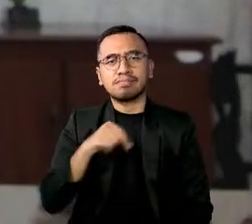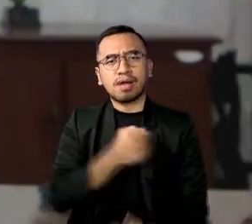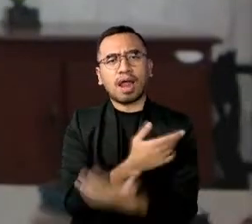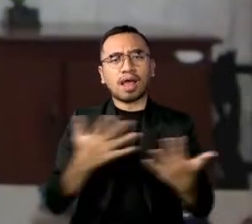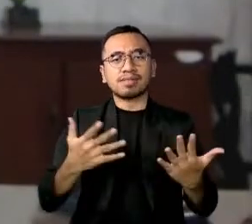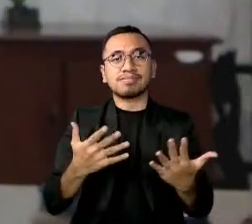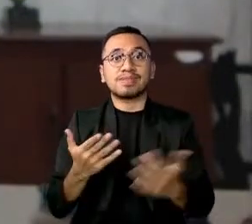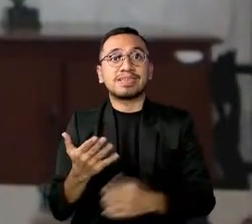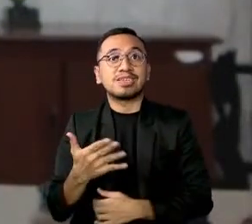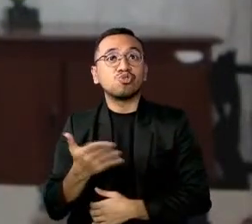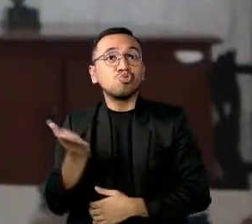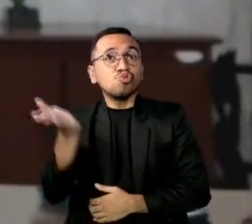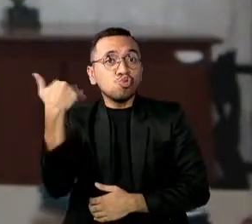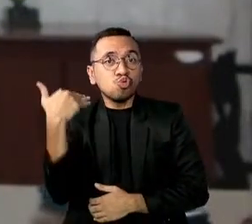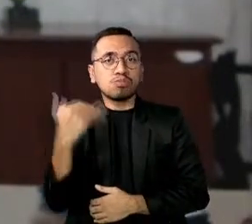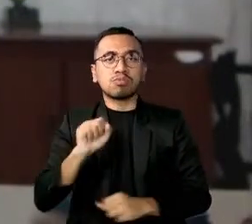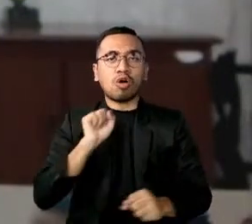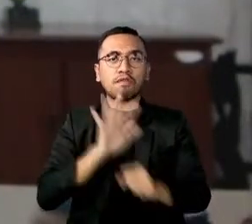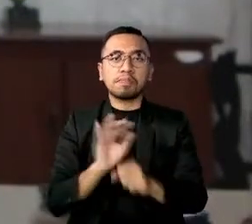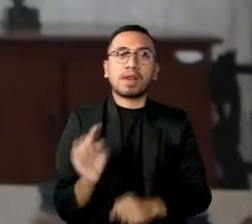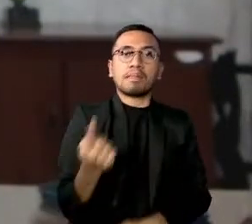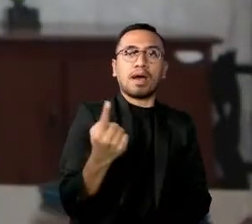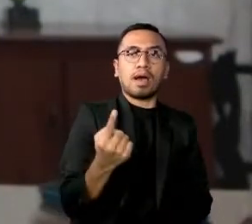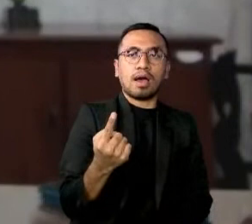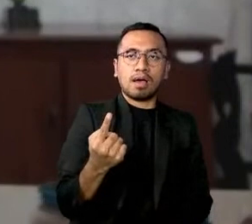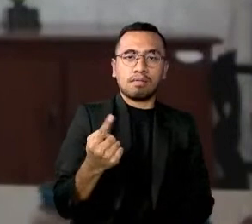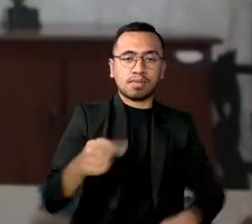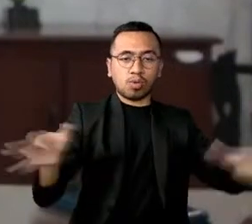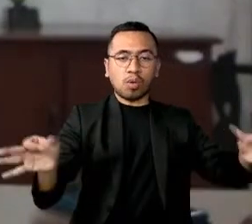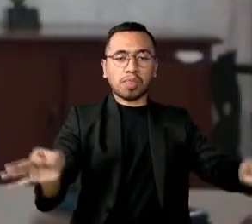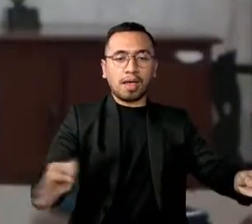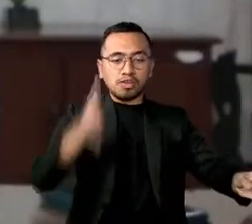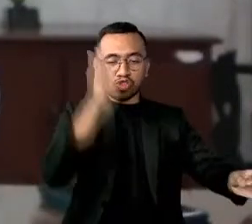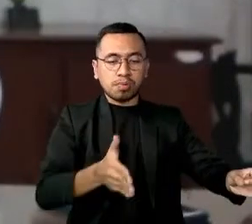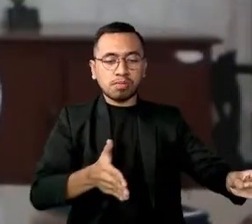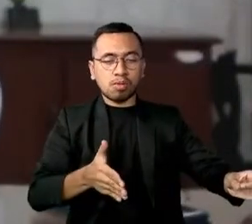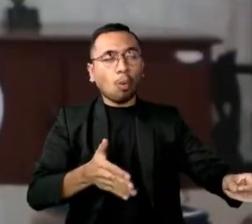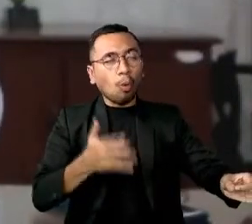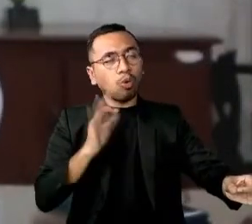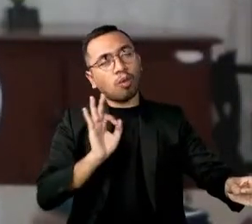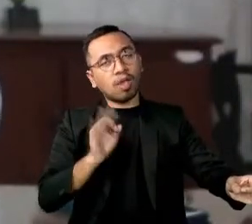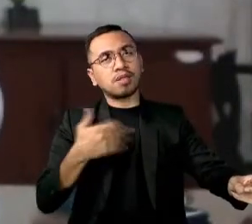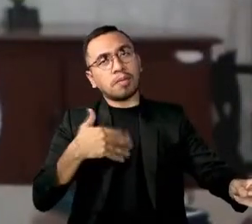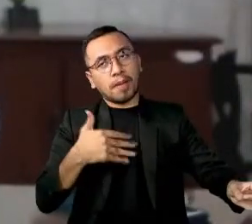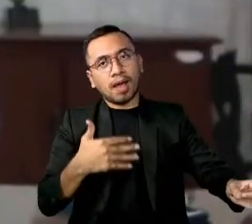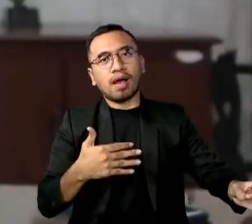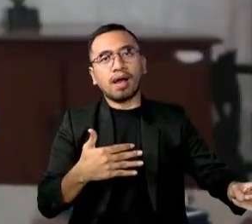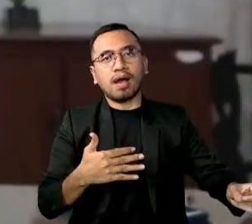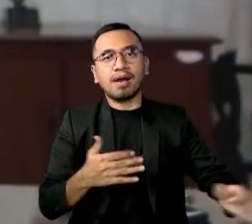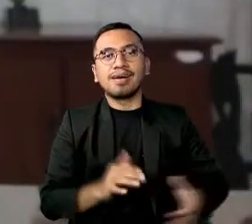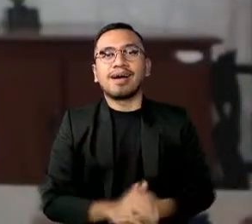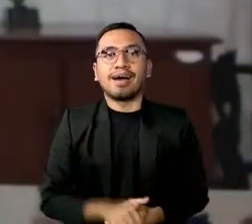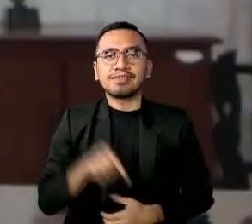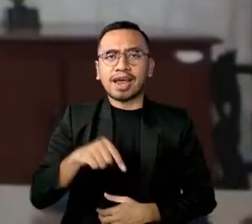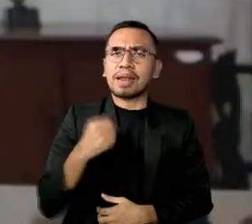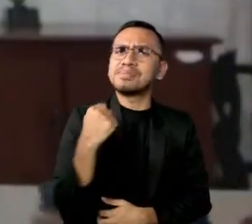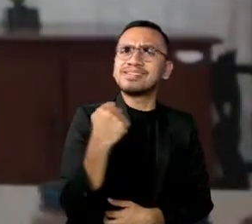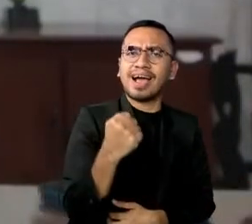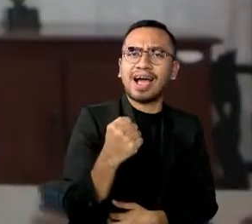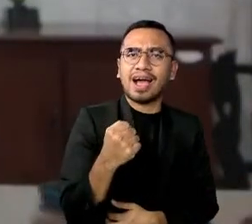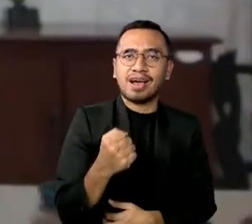awal ketika sekali karena mereka mungkin traumatik mungkin